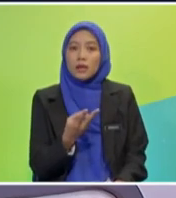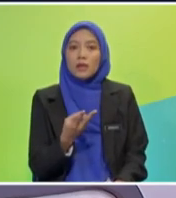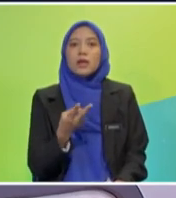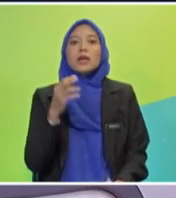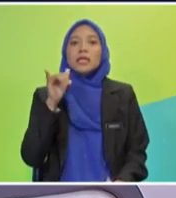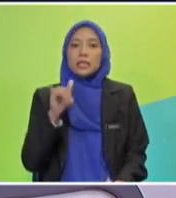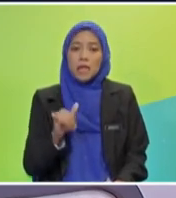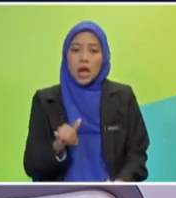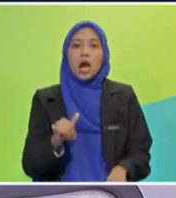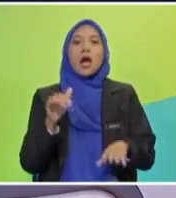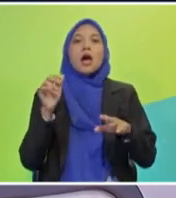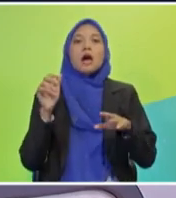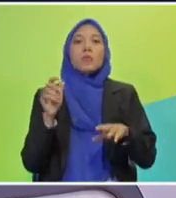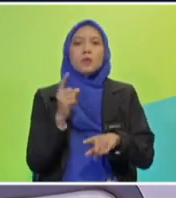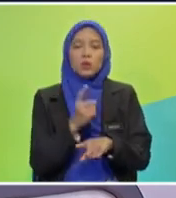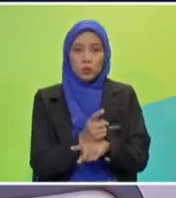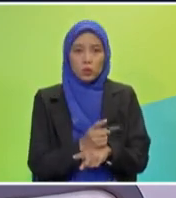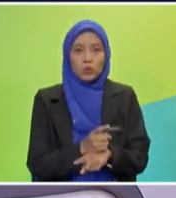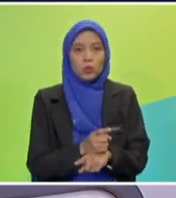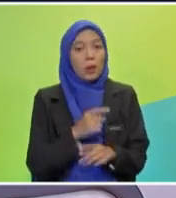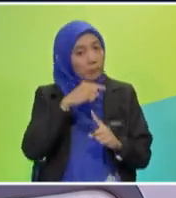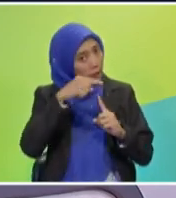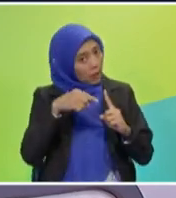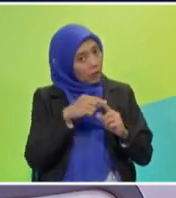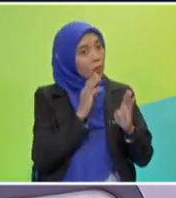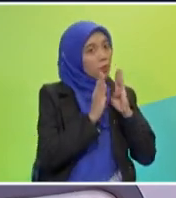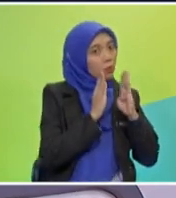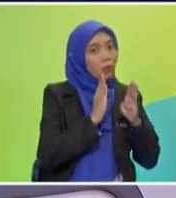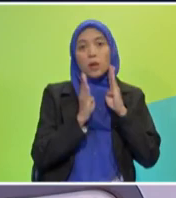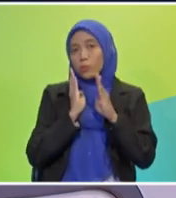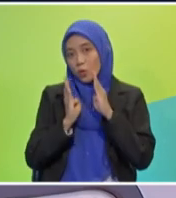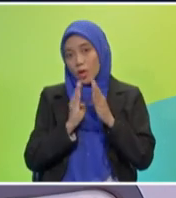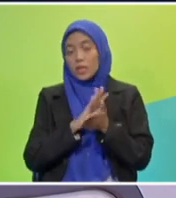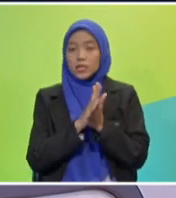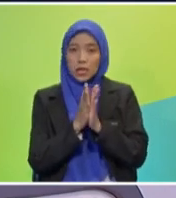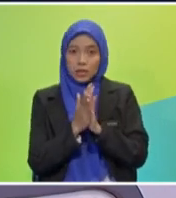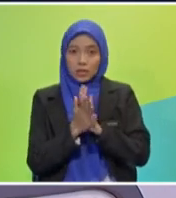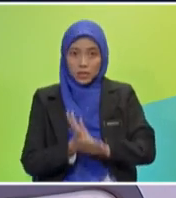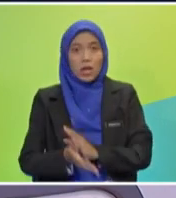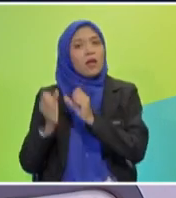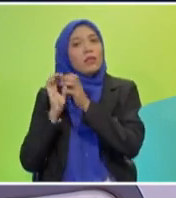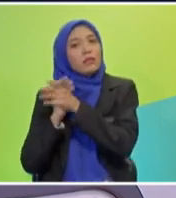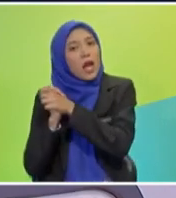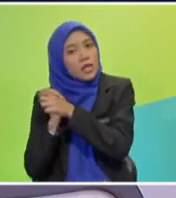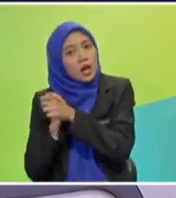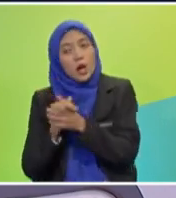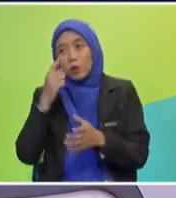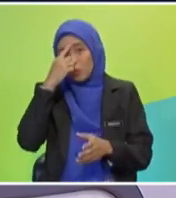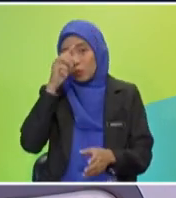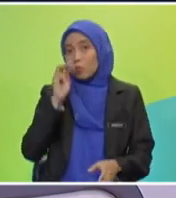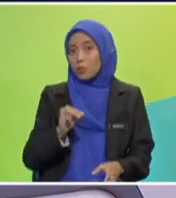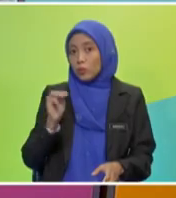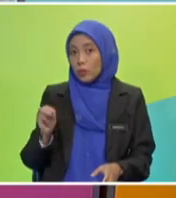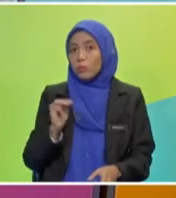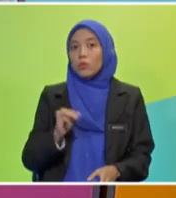kita berbual-bual memberikan respon terhadap orang lain. Jadi cikgu ucapkan tahniah kepada kedua-dua murid pada hari ini kerana